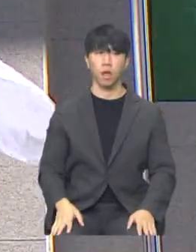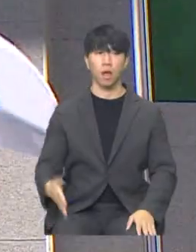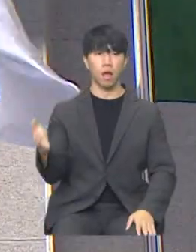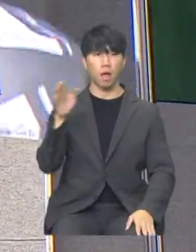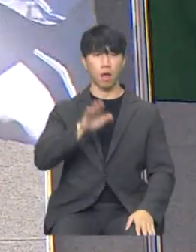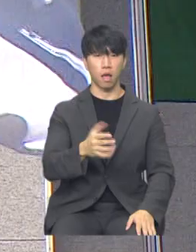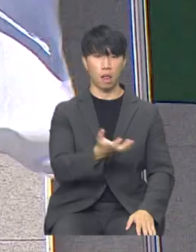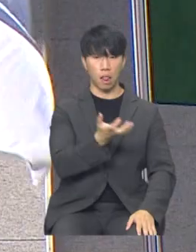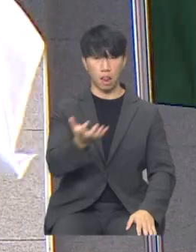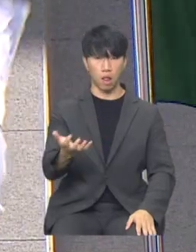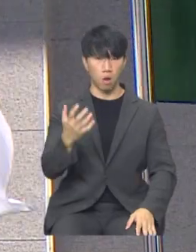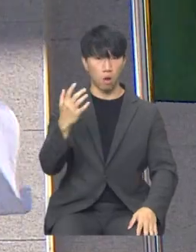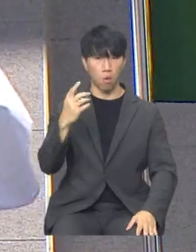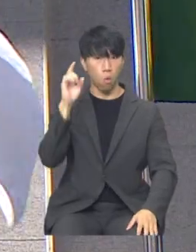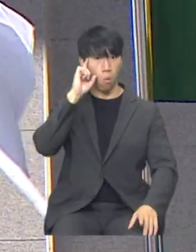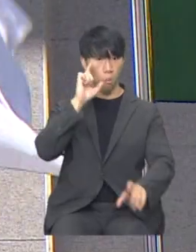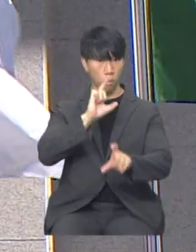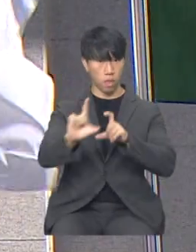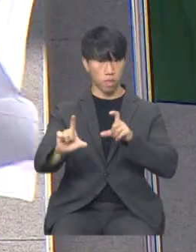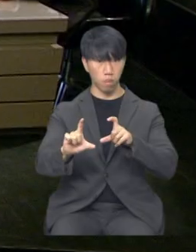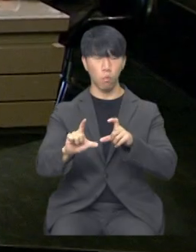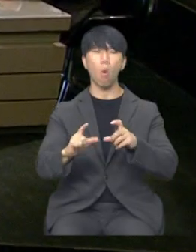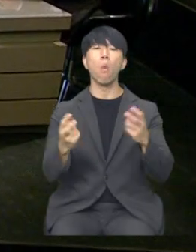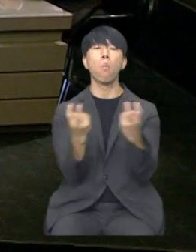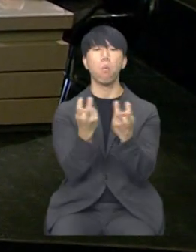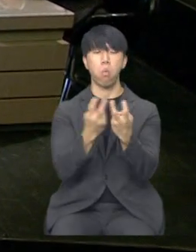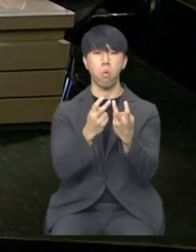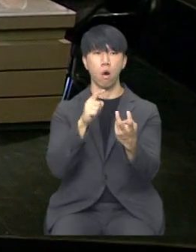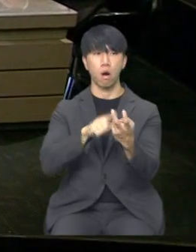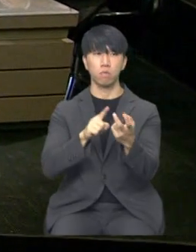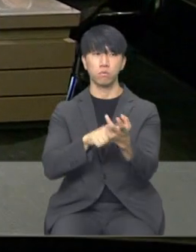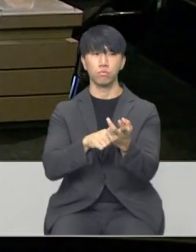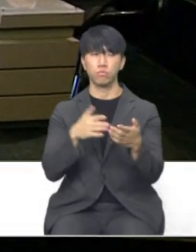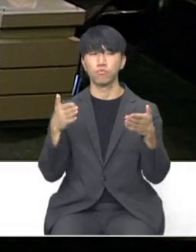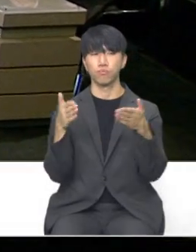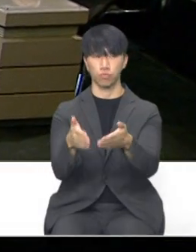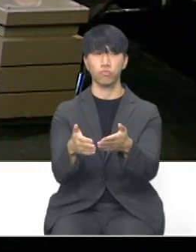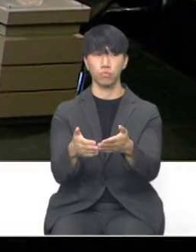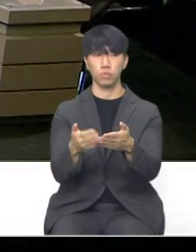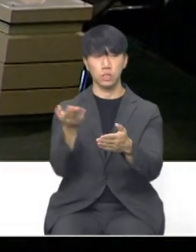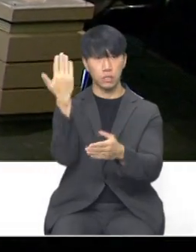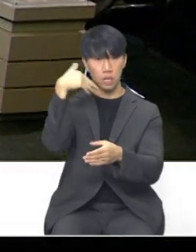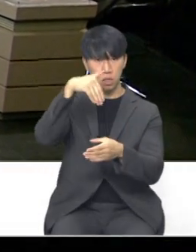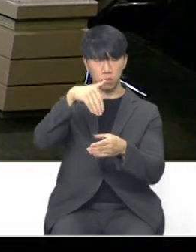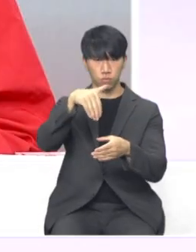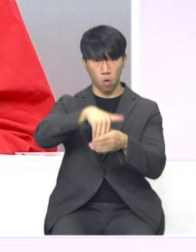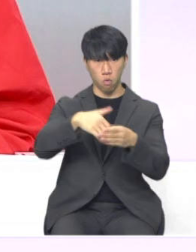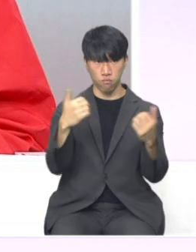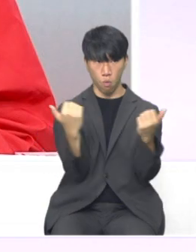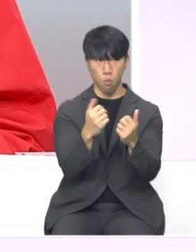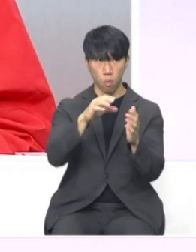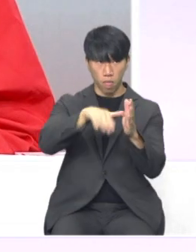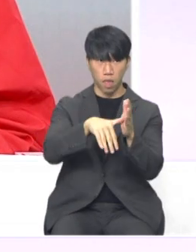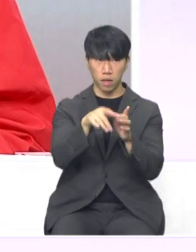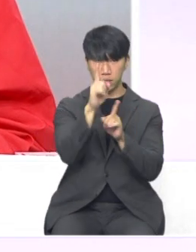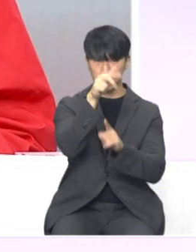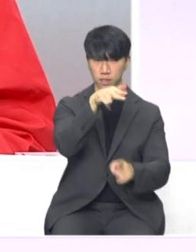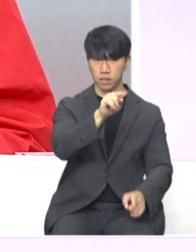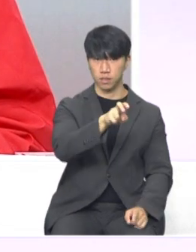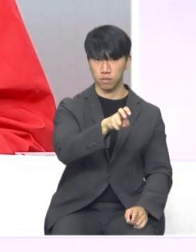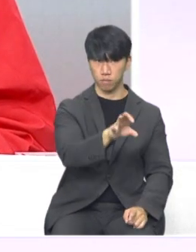방식으로 이전을 검토하게 될지도 관건입니다. 실제로 지난 총선에서 지역구 국회의원 후보로 만난 이재명